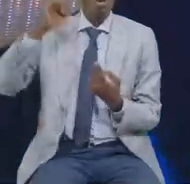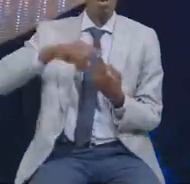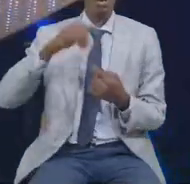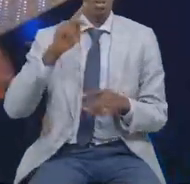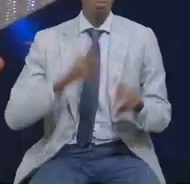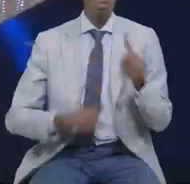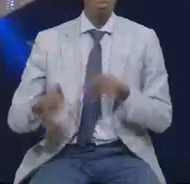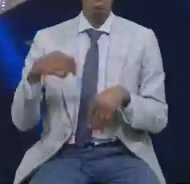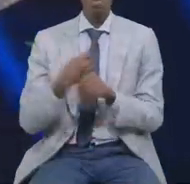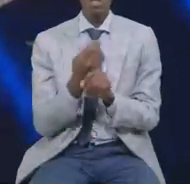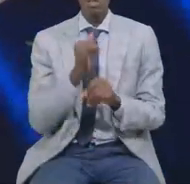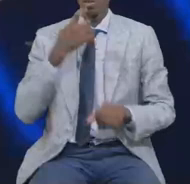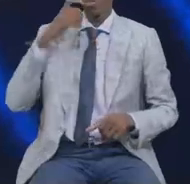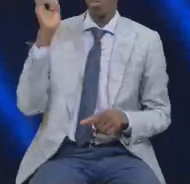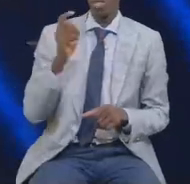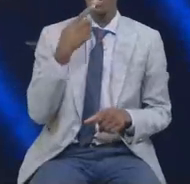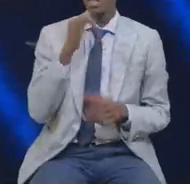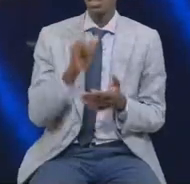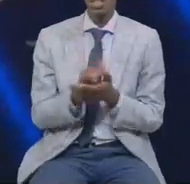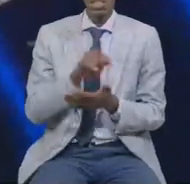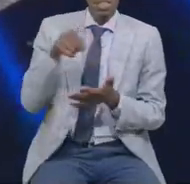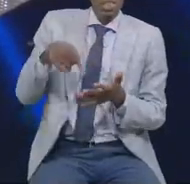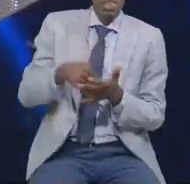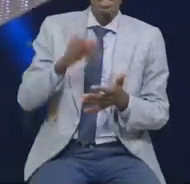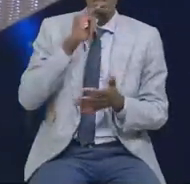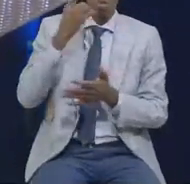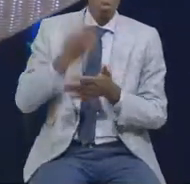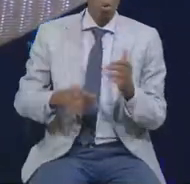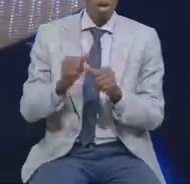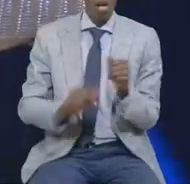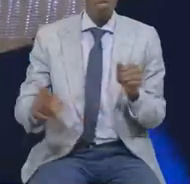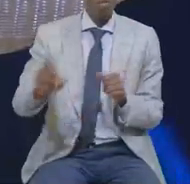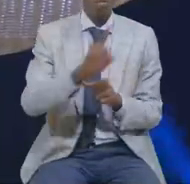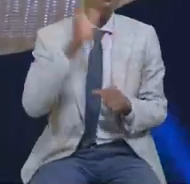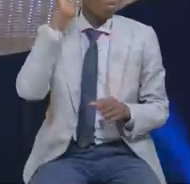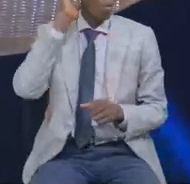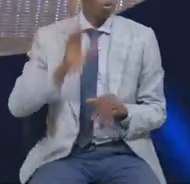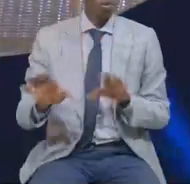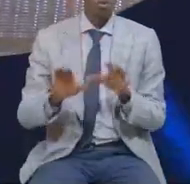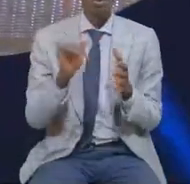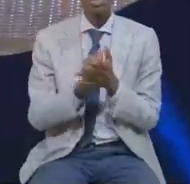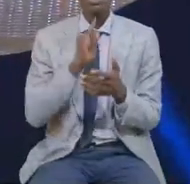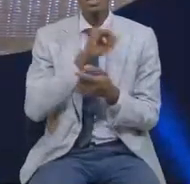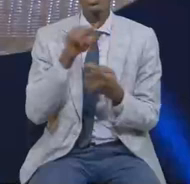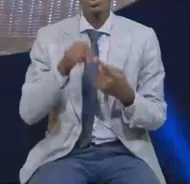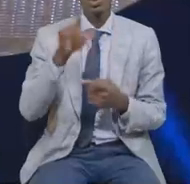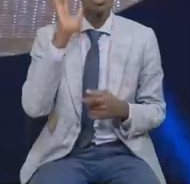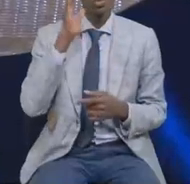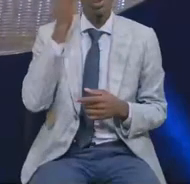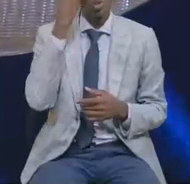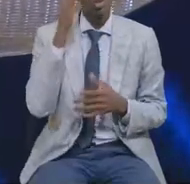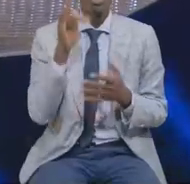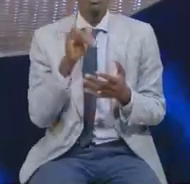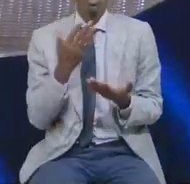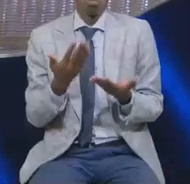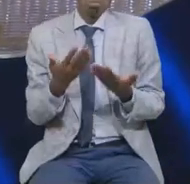monde promulguent un édit que voici ce que tout le monde va faire. Vous allez ensuite, vous allez savoir si tout le monde a